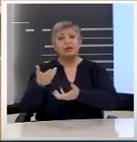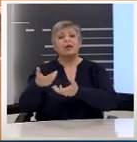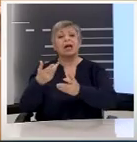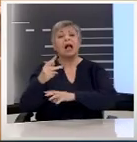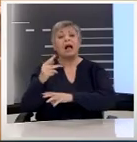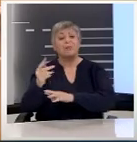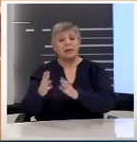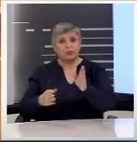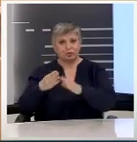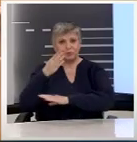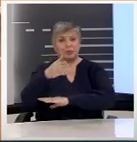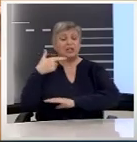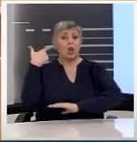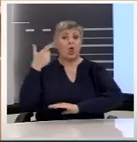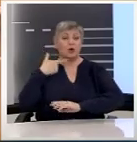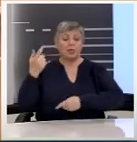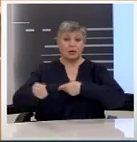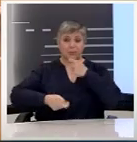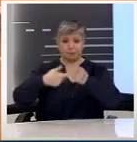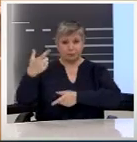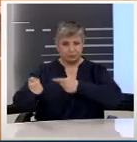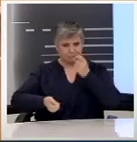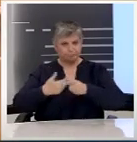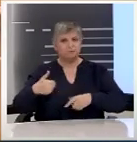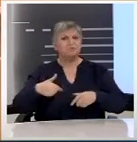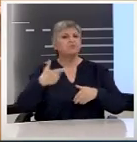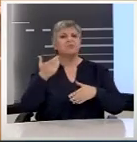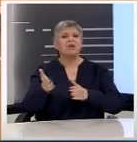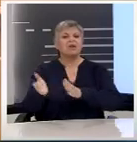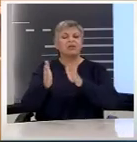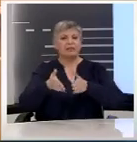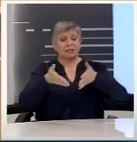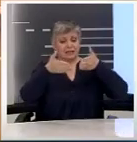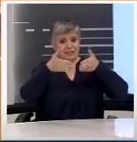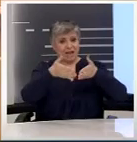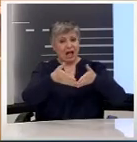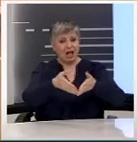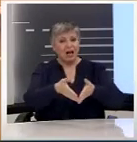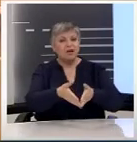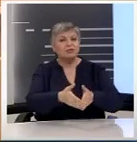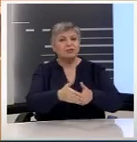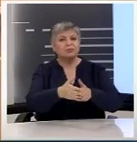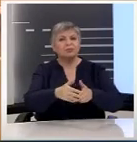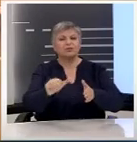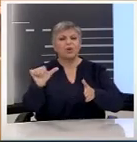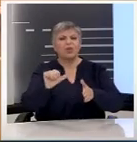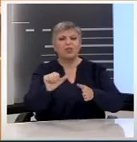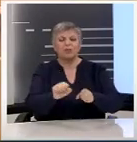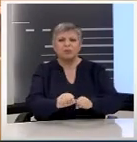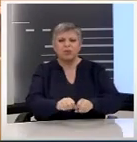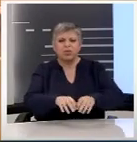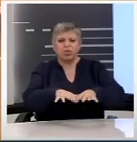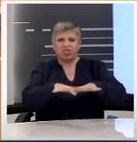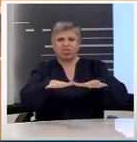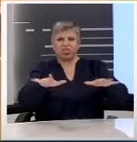ναυάγιο στη Σαλαμίνα, ακούμε διάφορα πράγματα άσχετα με την υπόθεση, θα ακούσουμε κι άλλα.